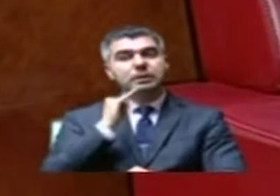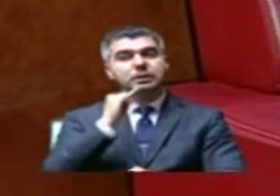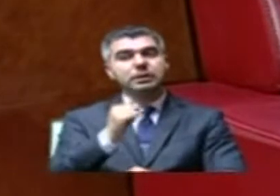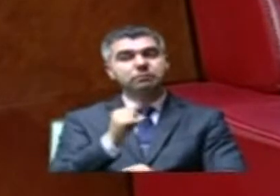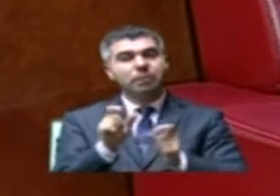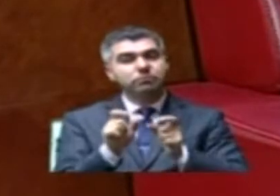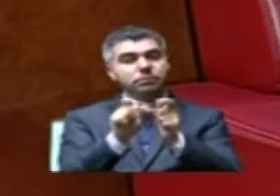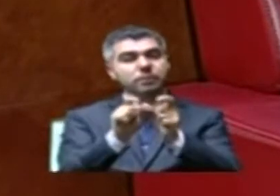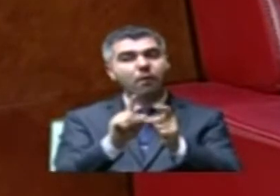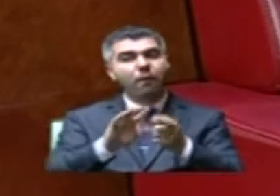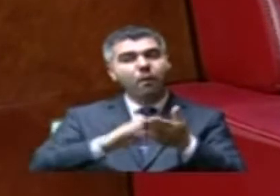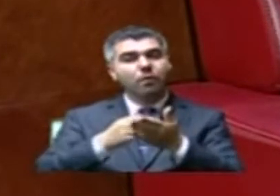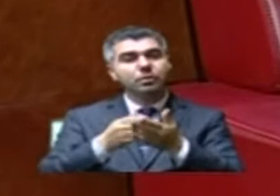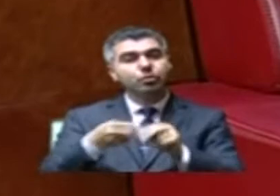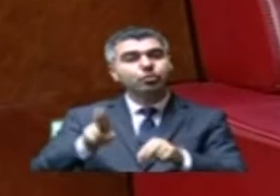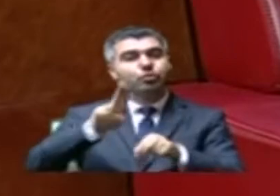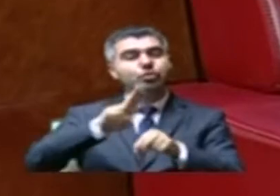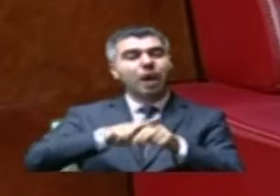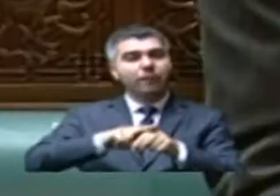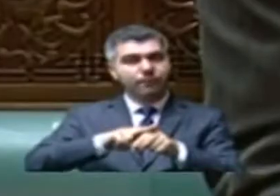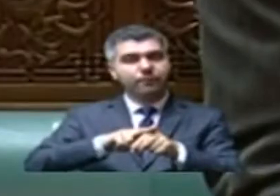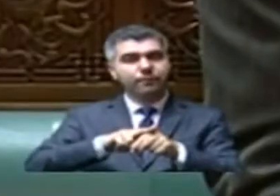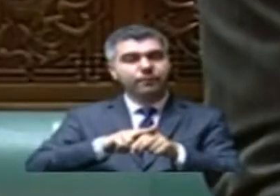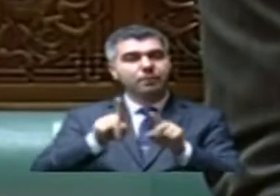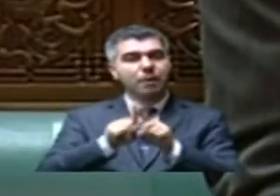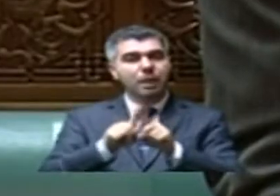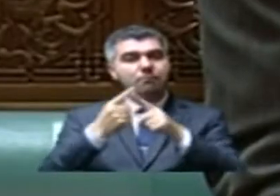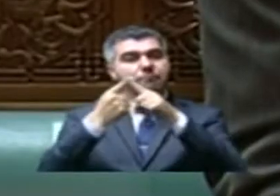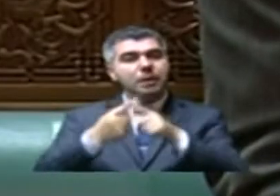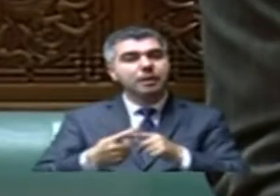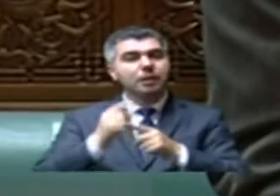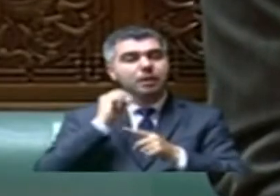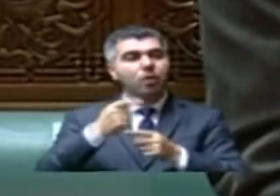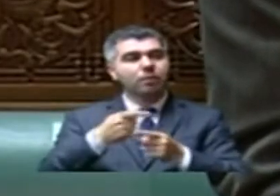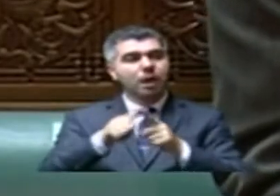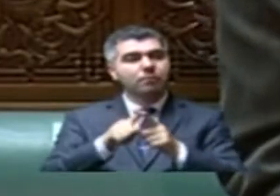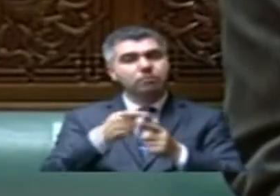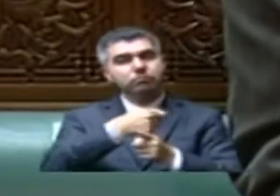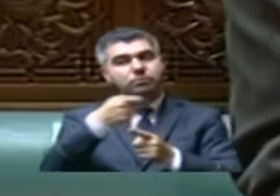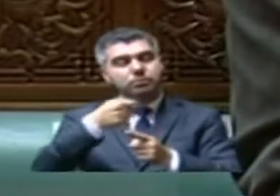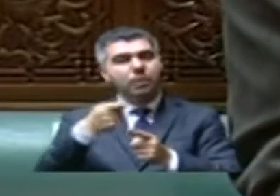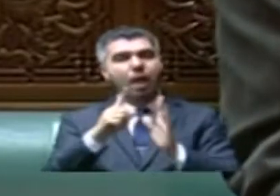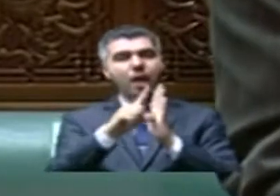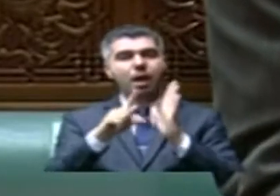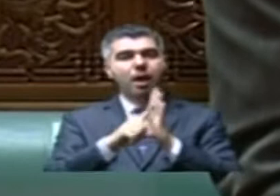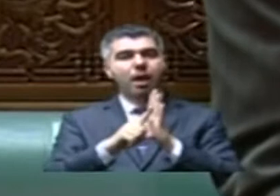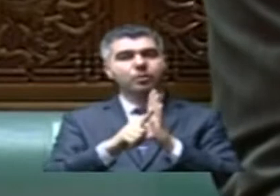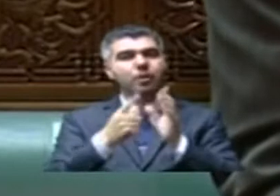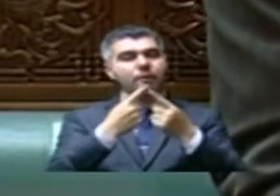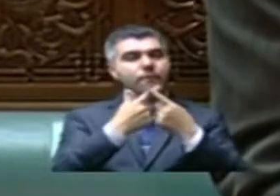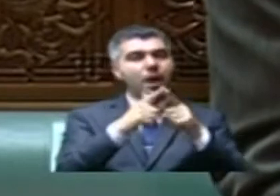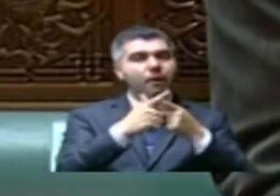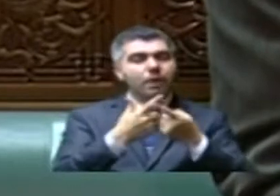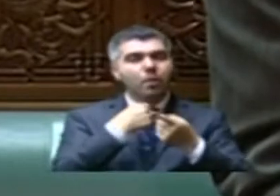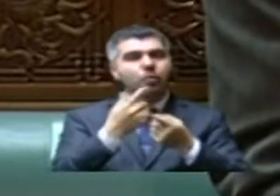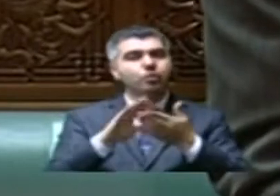مفترض لدى مسؤولي المؤسسة على أموالها ألا تبدد، وكذا تصحيح أثار التجاوزات التي تورطت فيها في أكثر